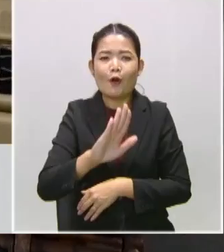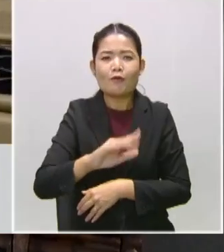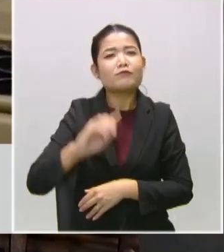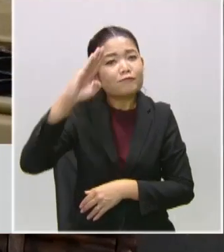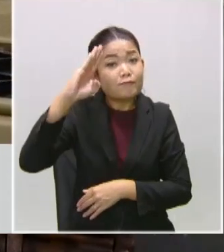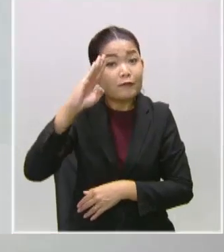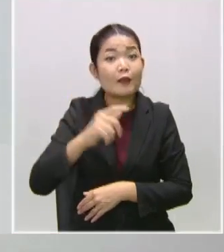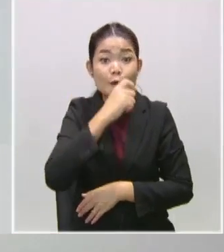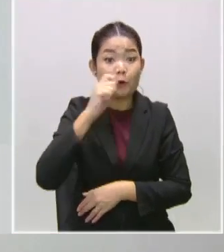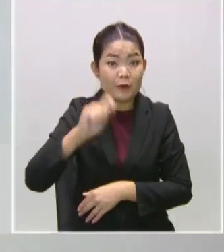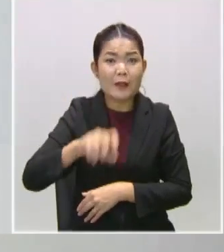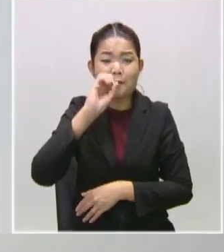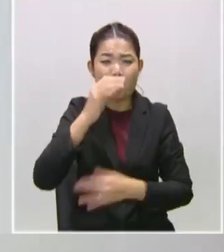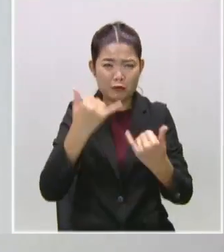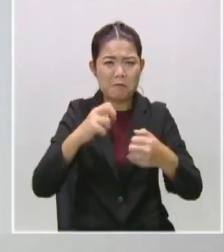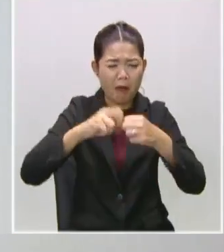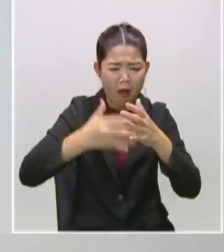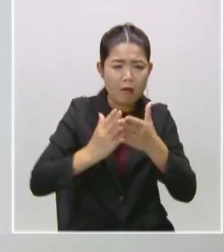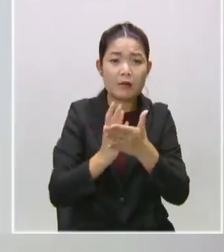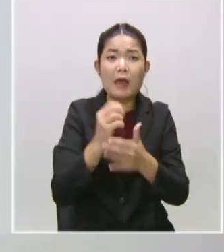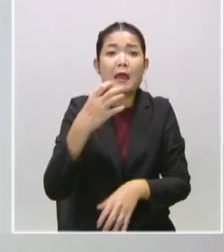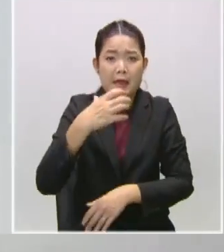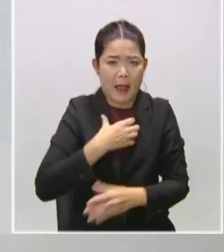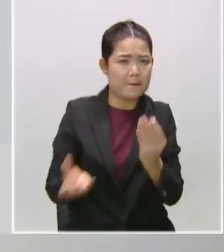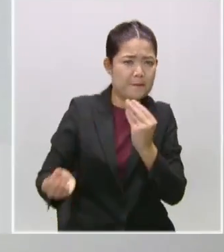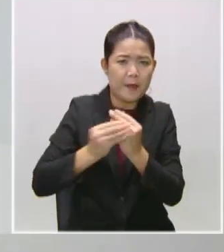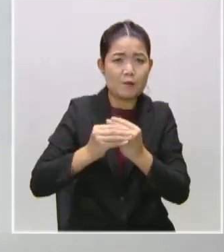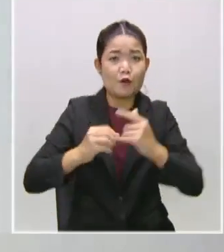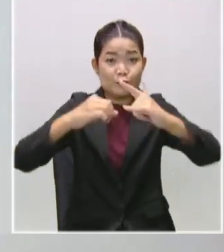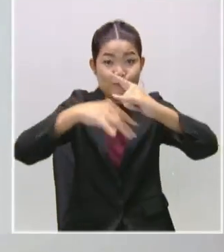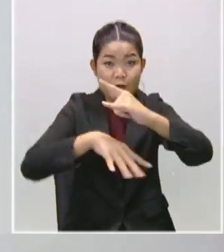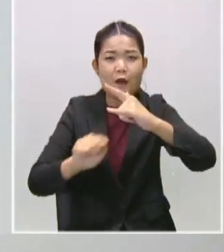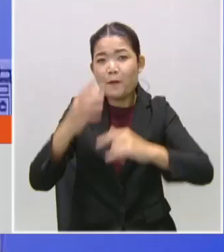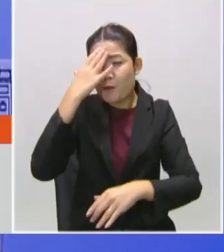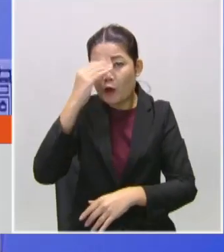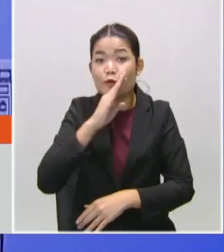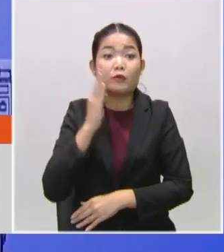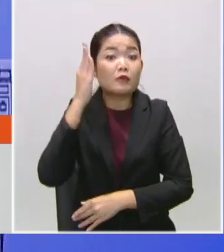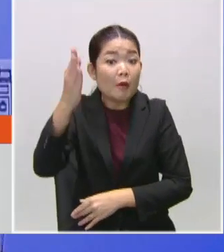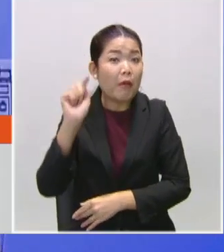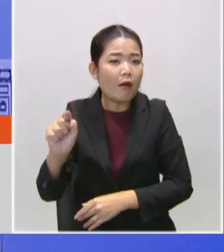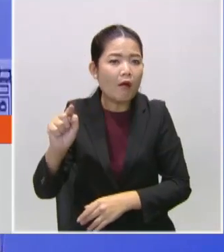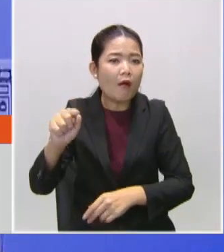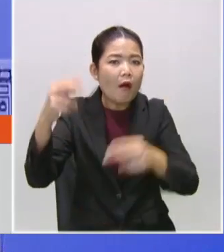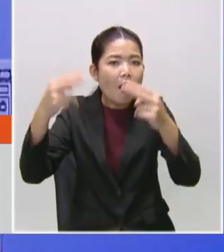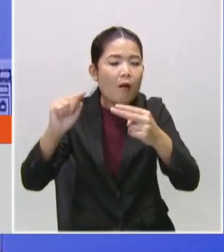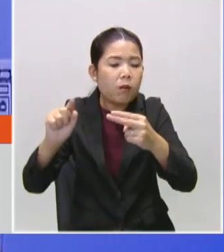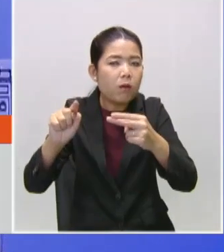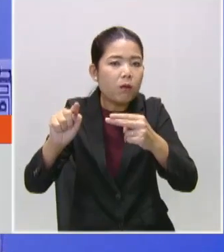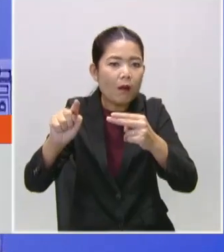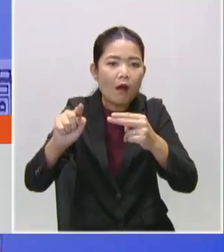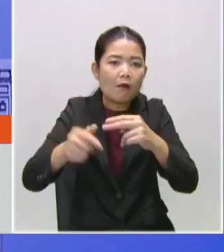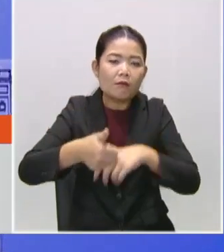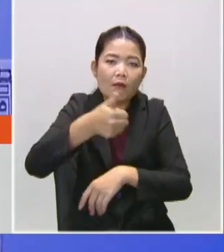าวข้ามต่อไปในตอนนี้ก็คือเครื่องบินรบถ้ายูเครนได้มาก็จะได้เปรียบในสนามรบอย่างมากและระบุว่าต้องการเครื่องบินร